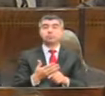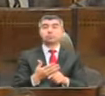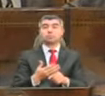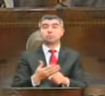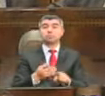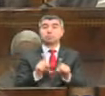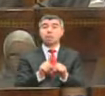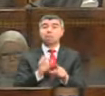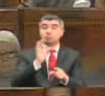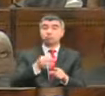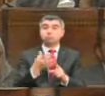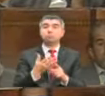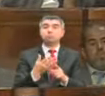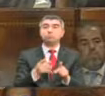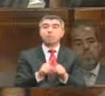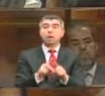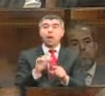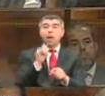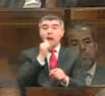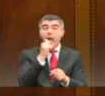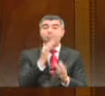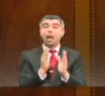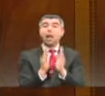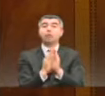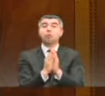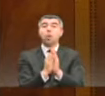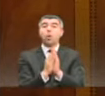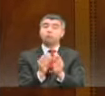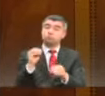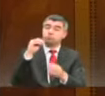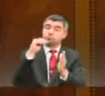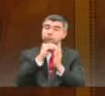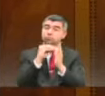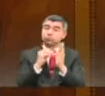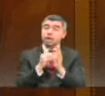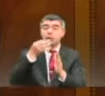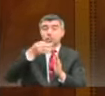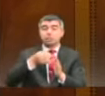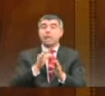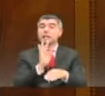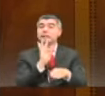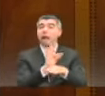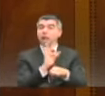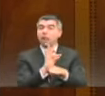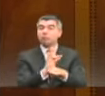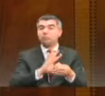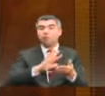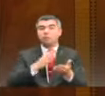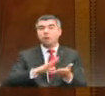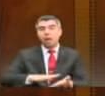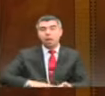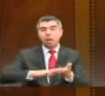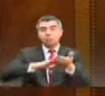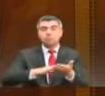خلال تقوية وضع اللغتين العربية والأمازيغية وتحسين تدريسهما وتعلمهما، والنهوض